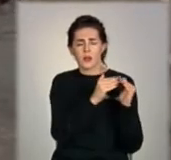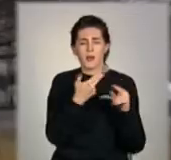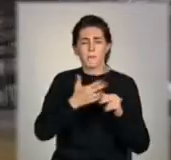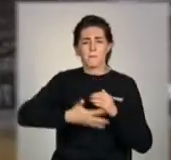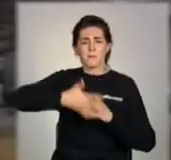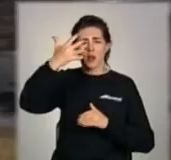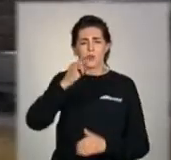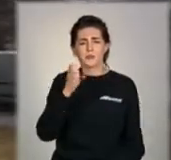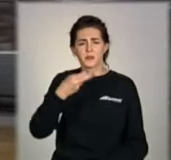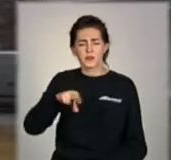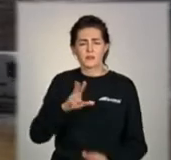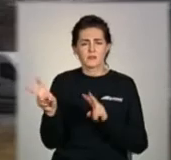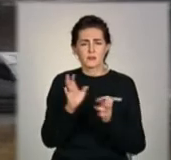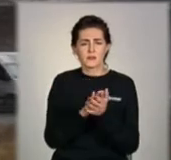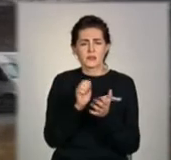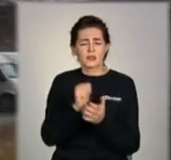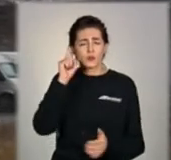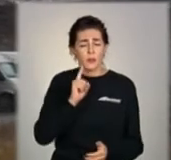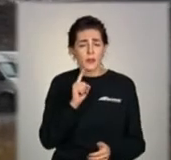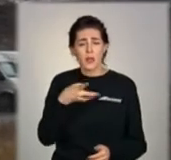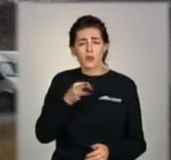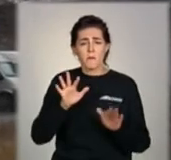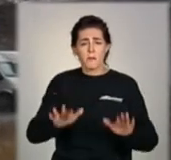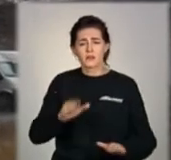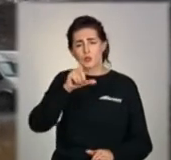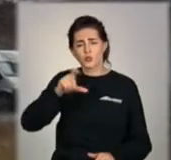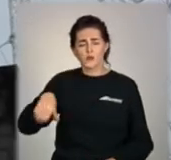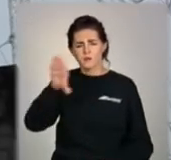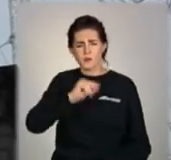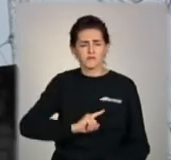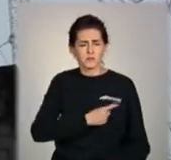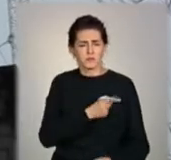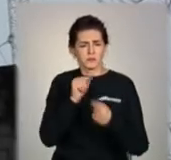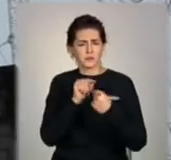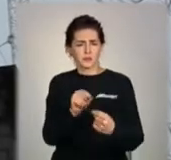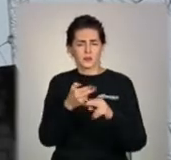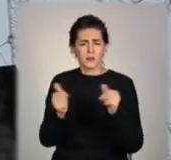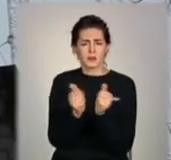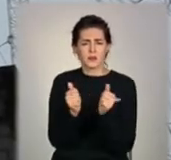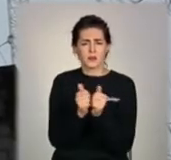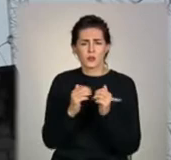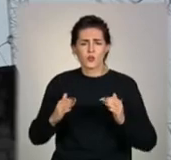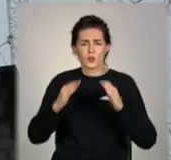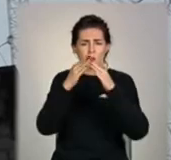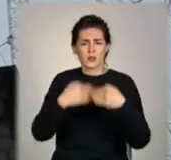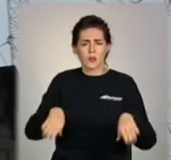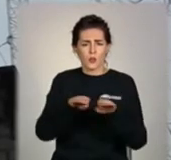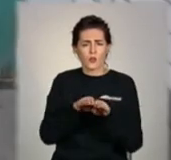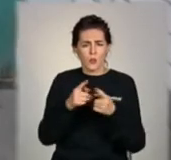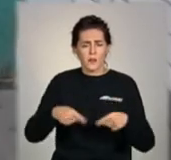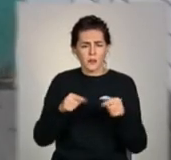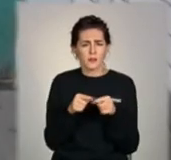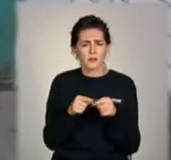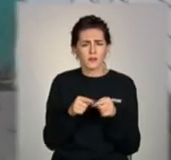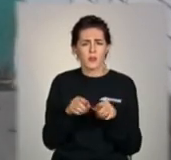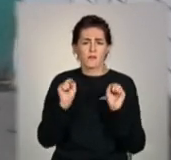п'ятоповерхівки ОСББ «Затишок». Але місцеві жителі категорично проти появи поблизу житлових будинків такого об'єкта. Пусть